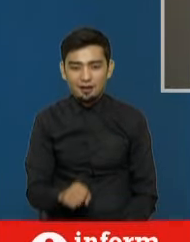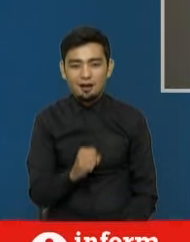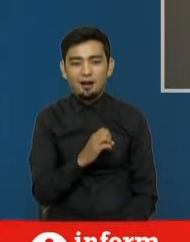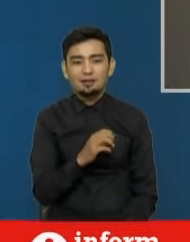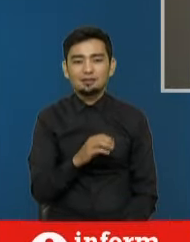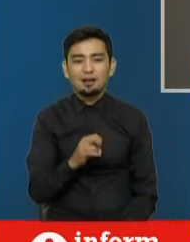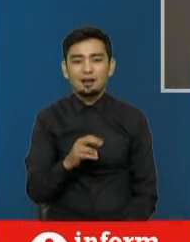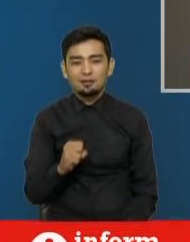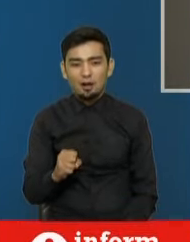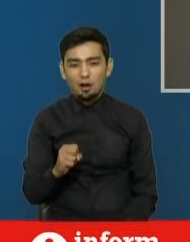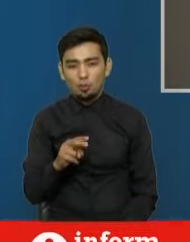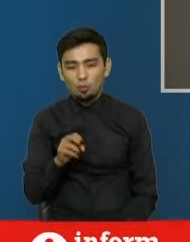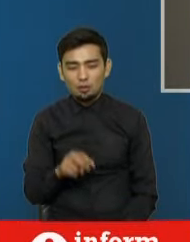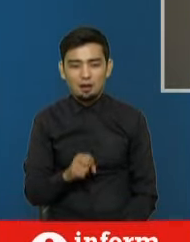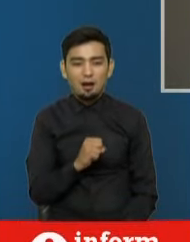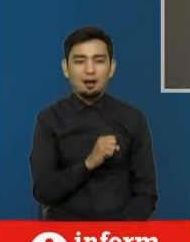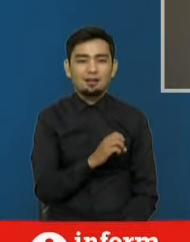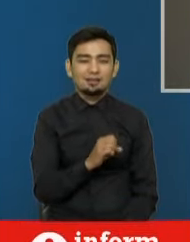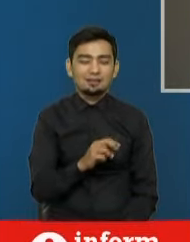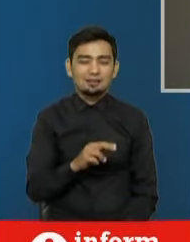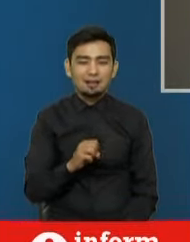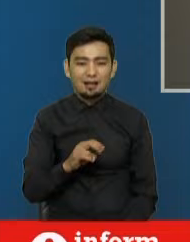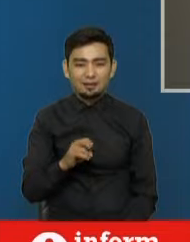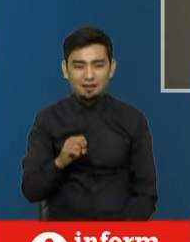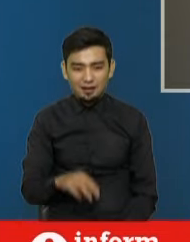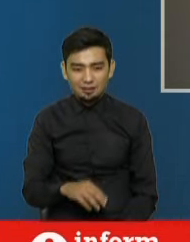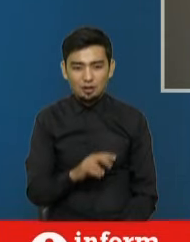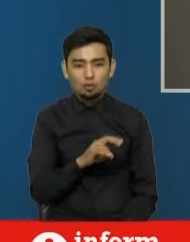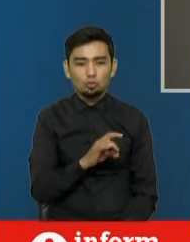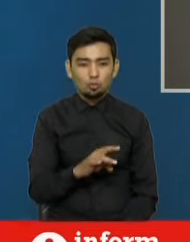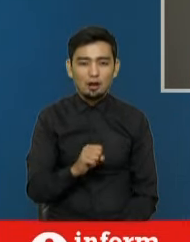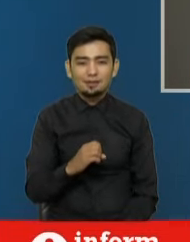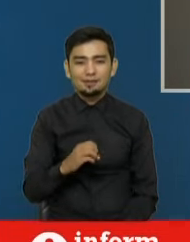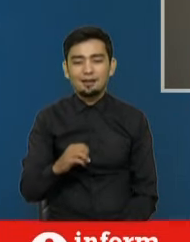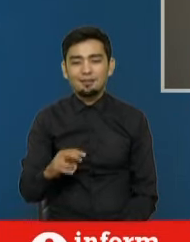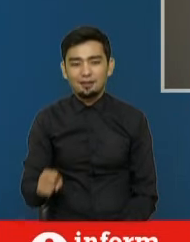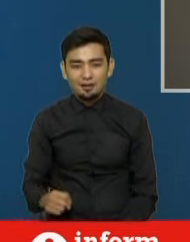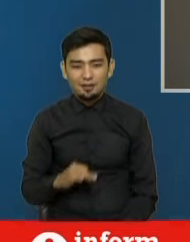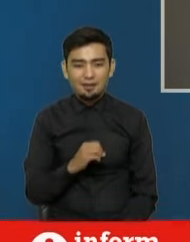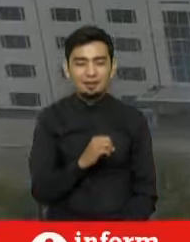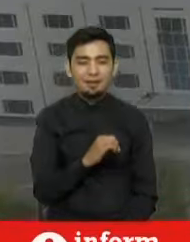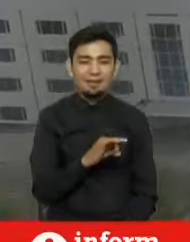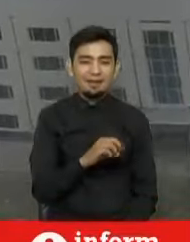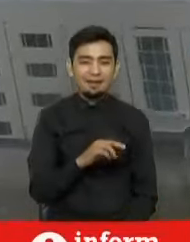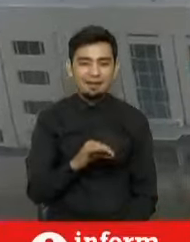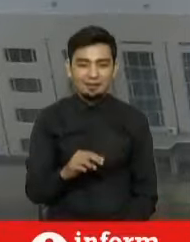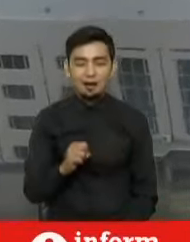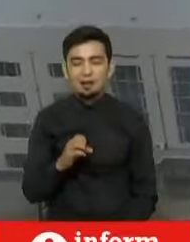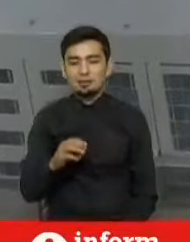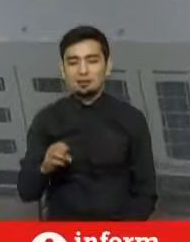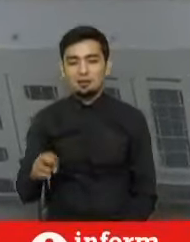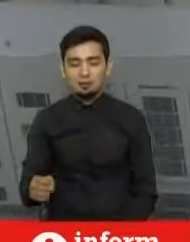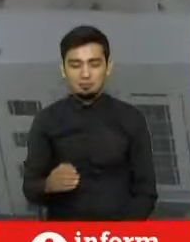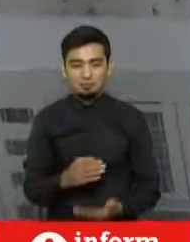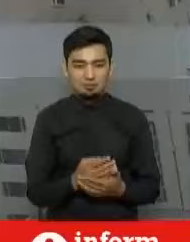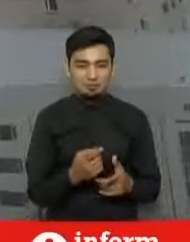Астанатл, Астанали, Астанат, Нур Астана и Элин Астана. В нашей стране